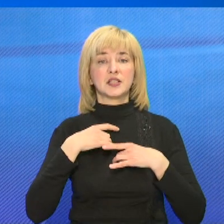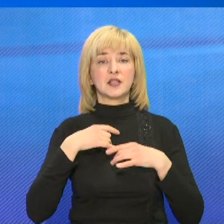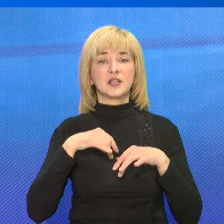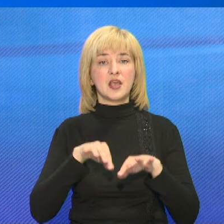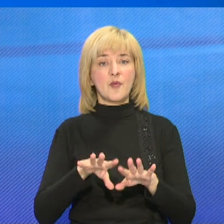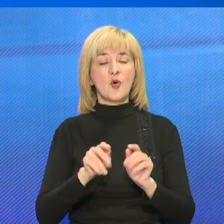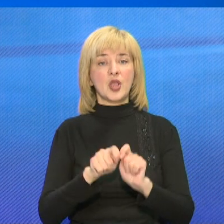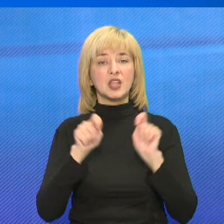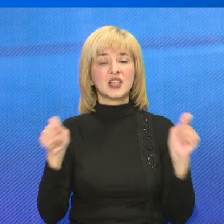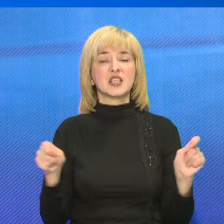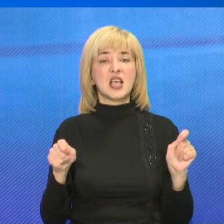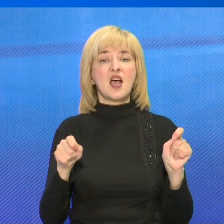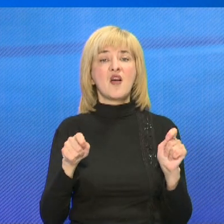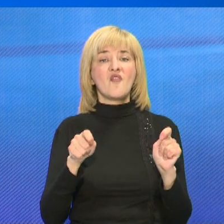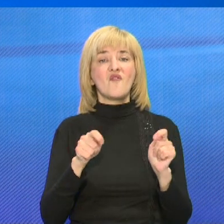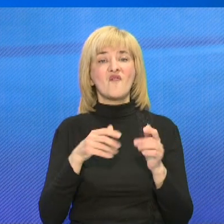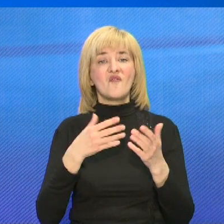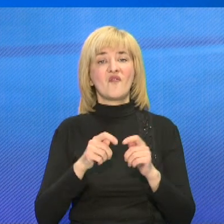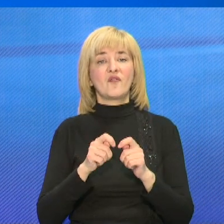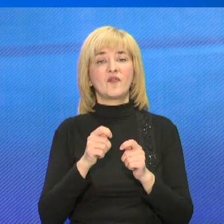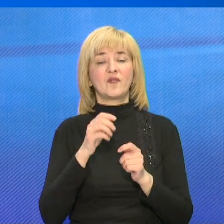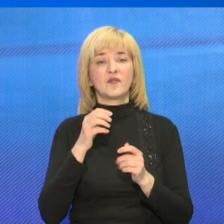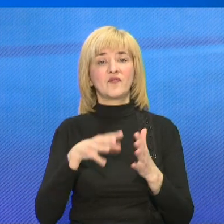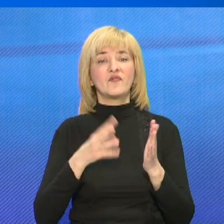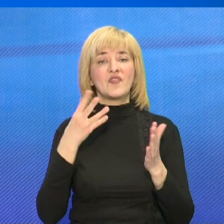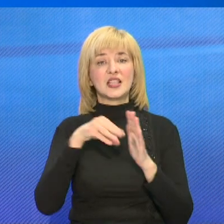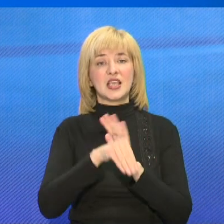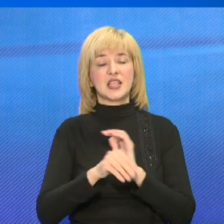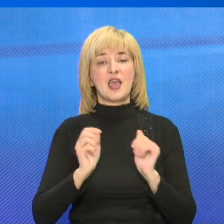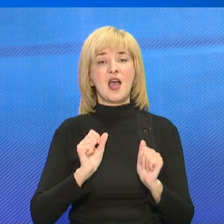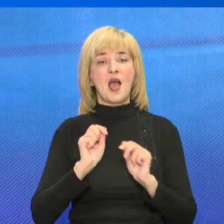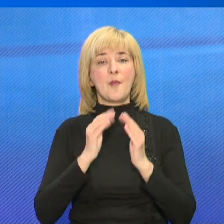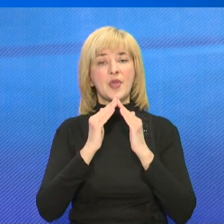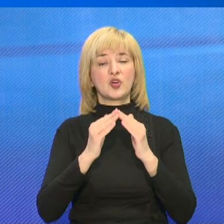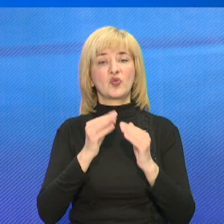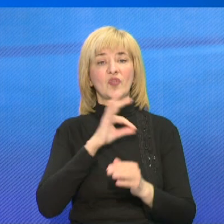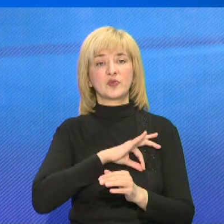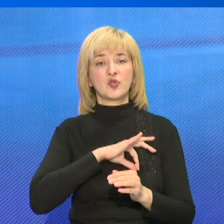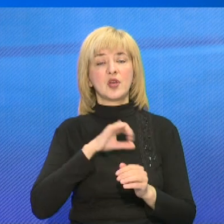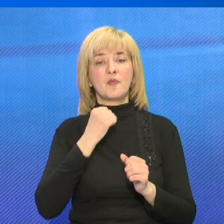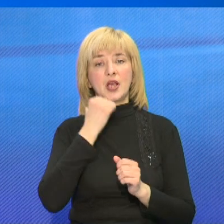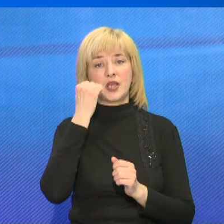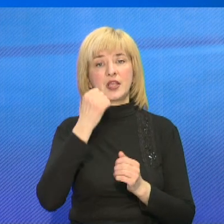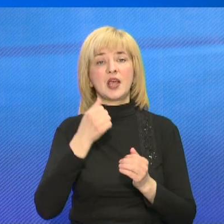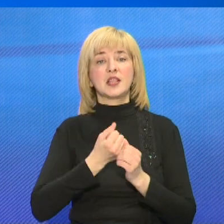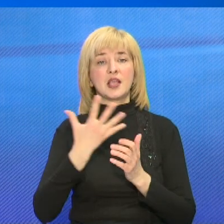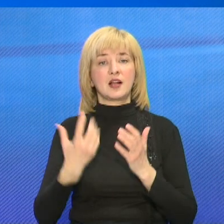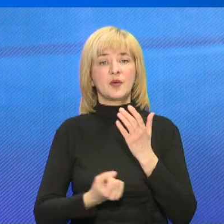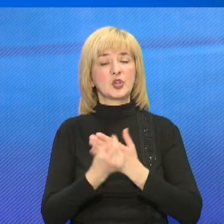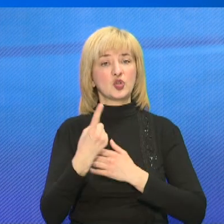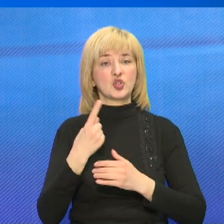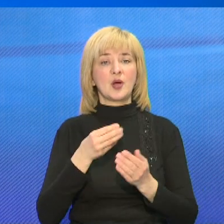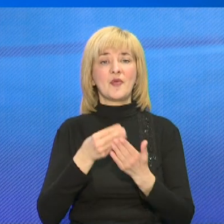введение нового объекта в эксплуатацию стало магчимым дякуючи метовому выкористанию нескольких крыниц финансования. У тым